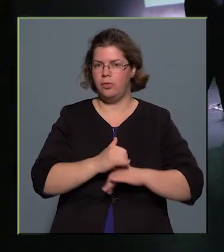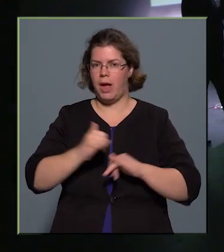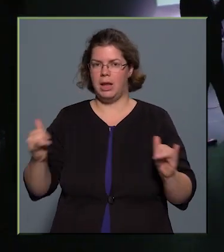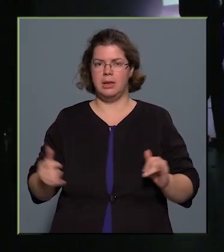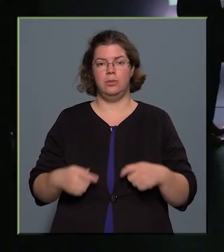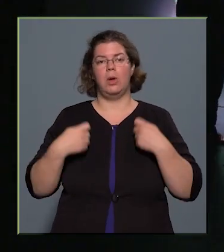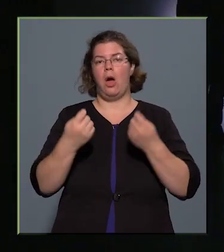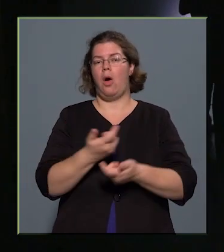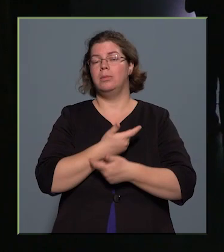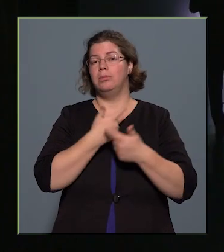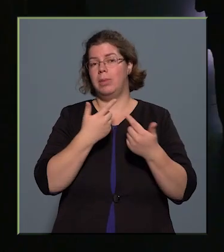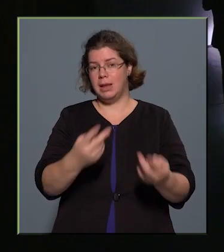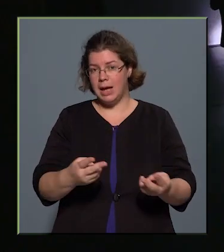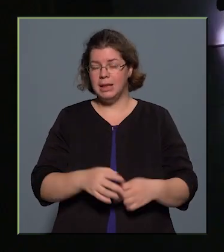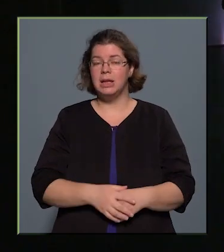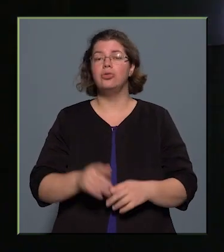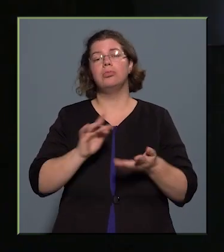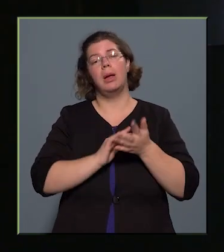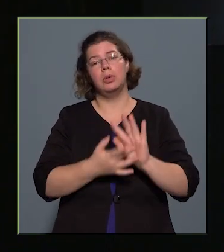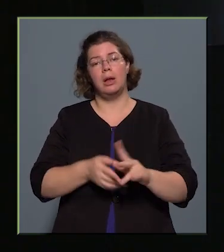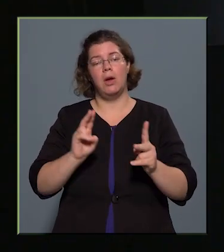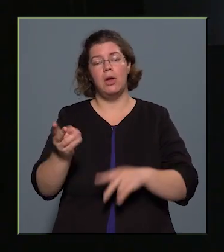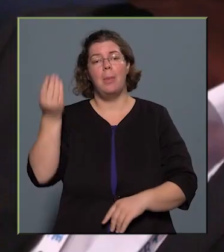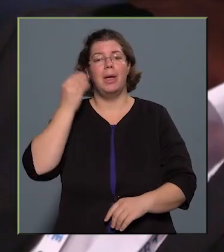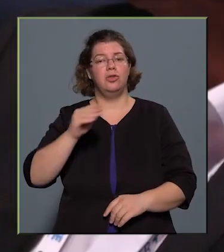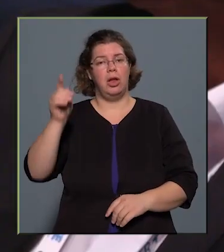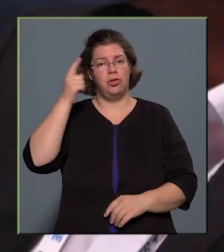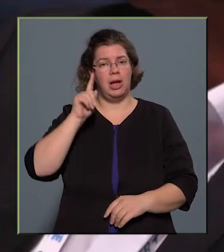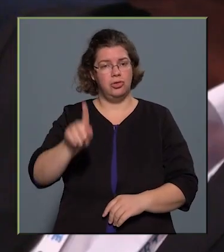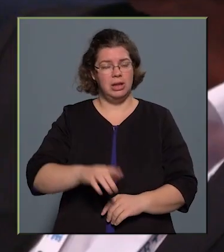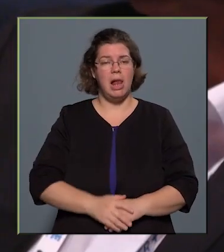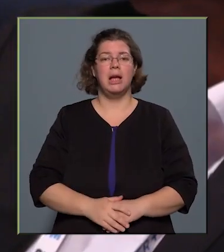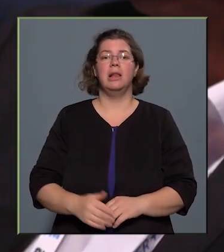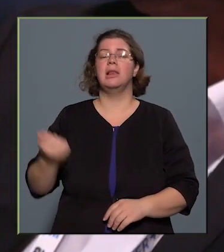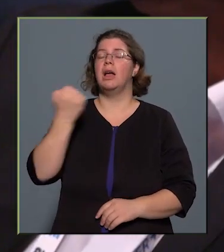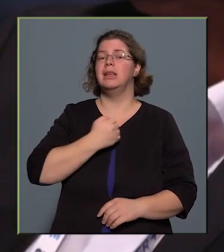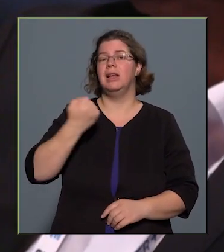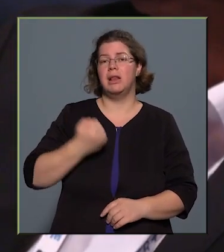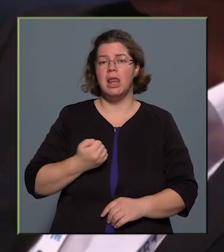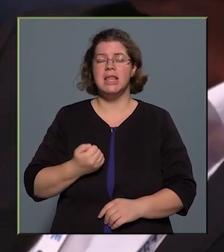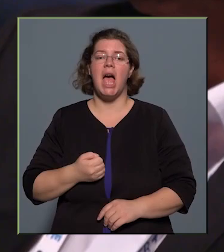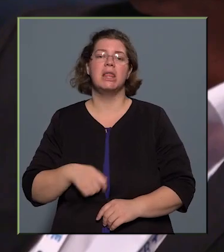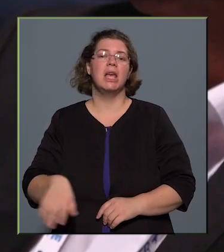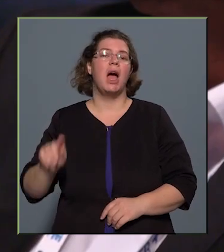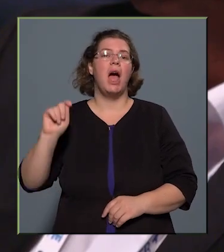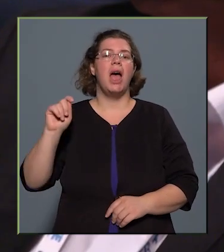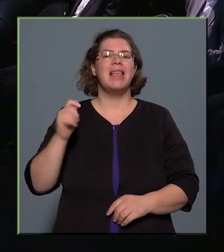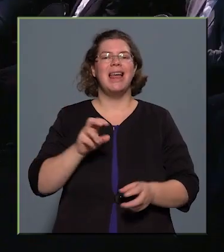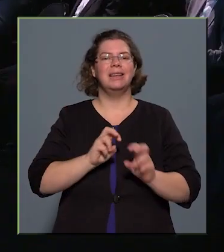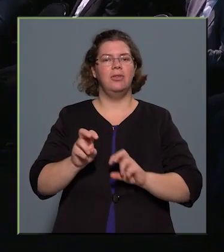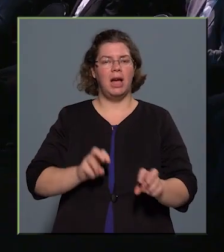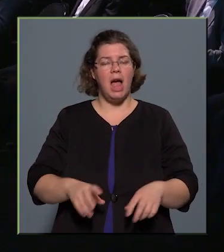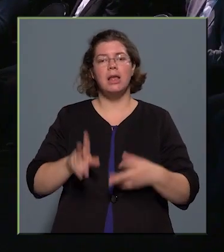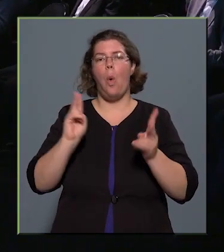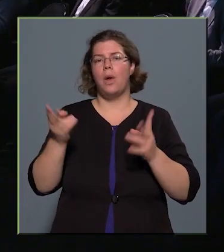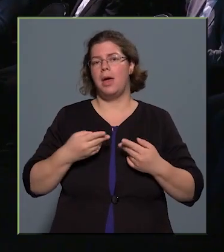ad betekintést, bemutatva azt, hogy a mesterséges intelligencia, a digitalizáció, az elektrifikáció hogyan nyit